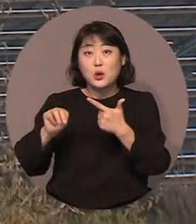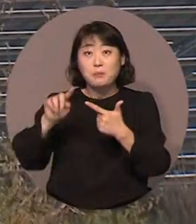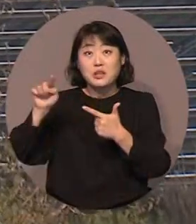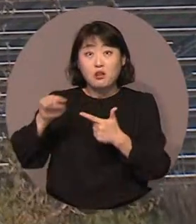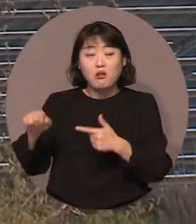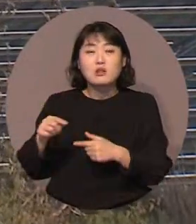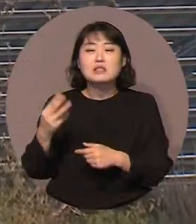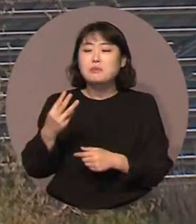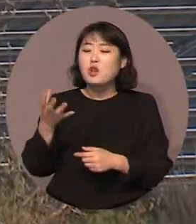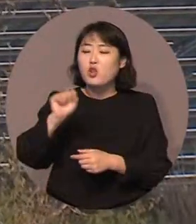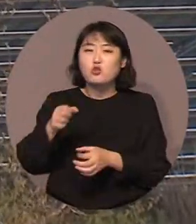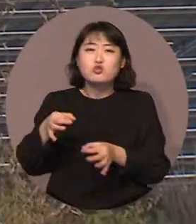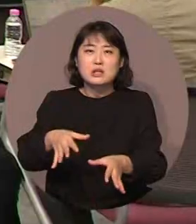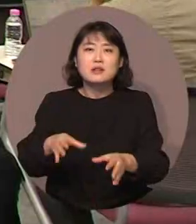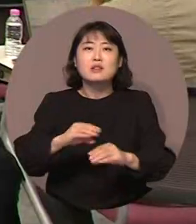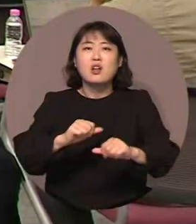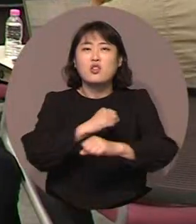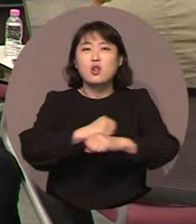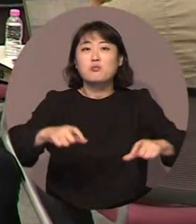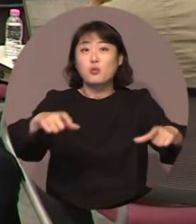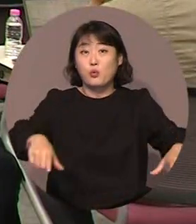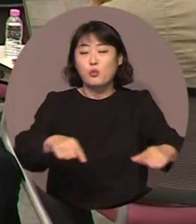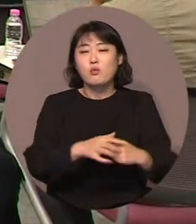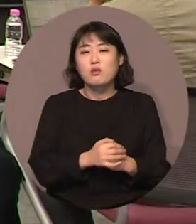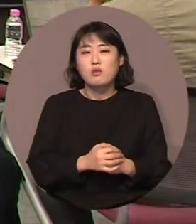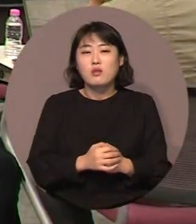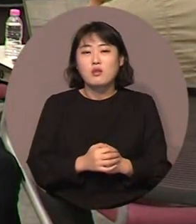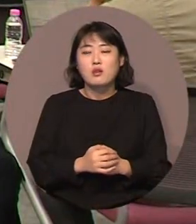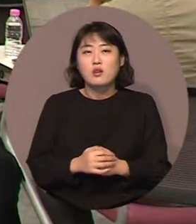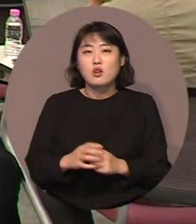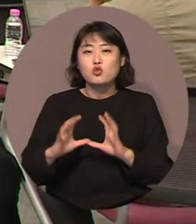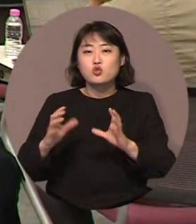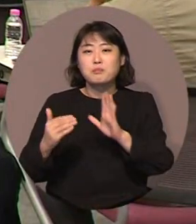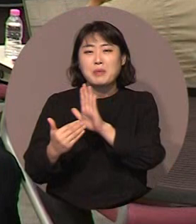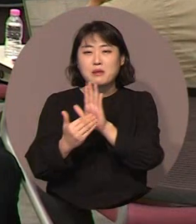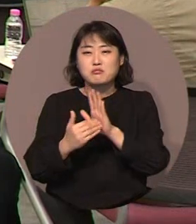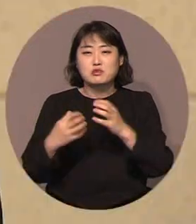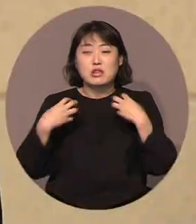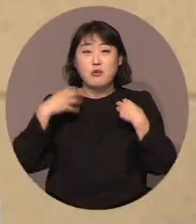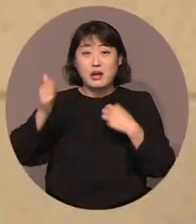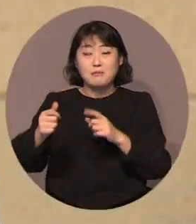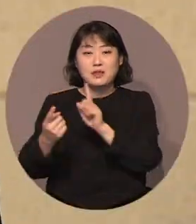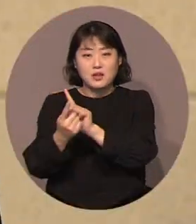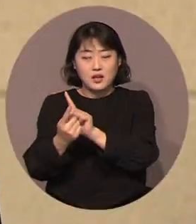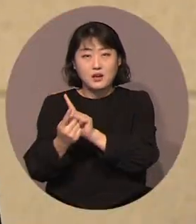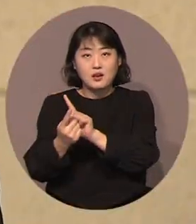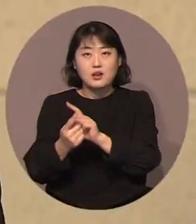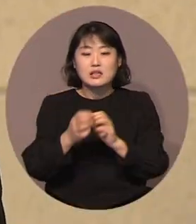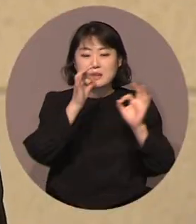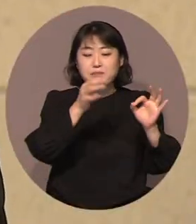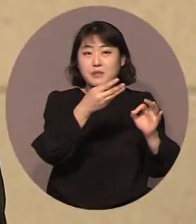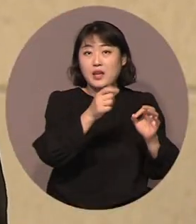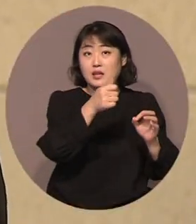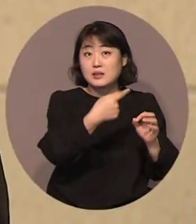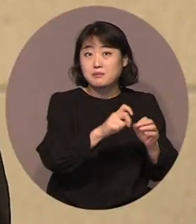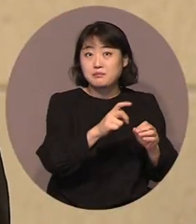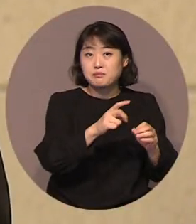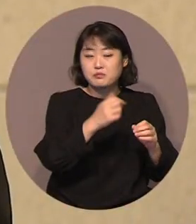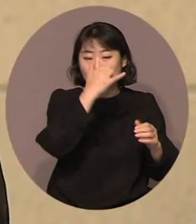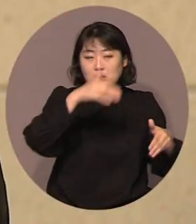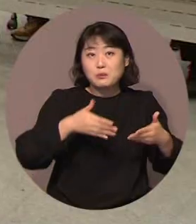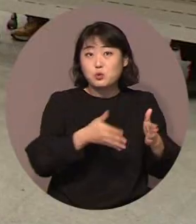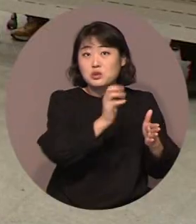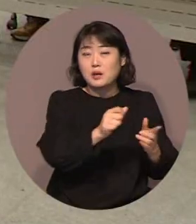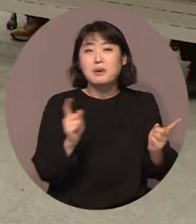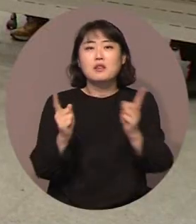3천억 원이 투입됩니다. 최근 이종섭 국방부 장관을 만난 김태흠 충남지사는 이 장관으로부터 이 같은 약속을 받았다고